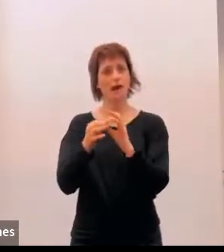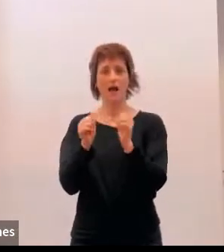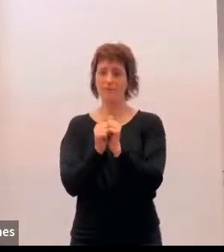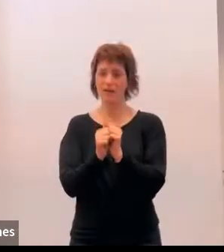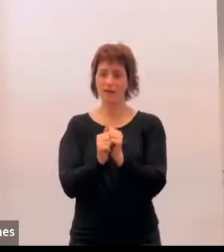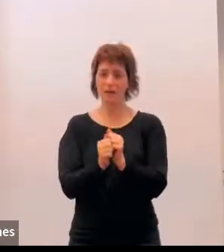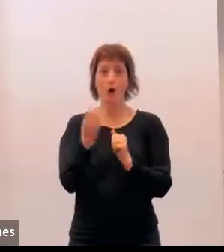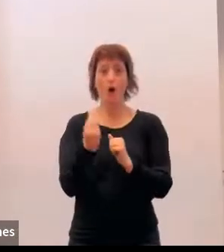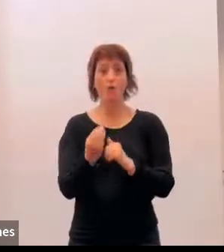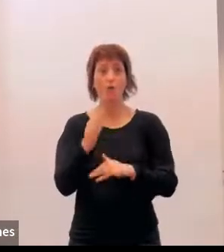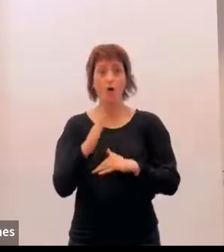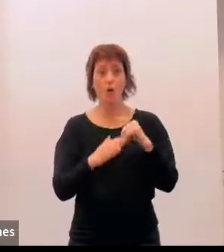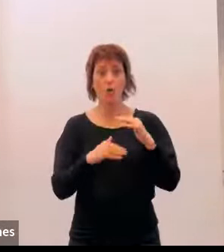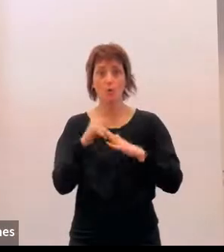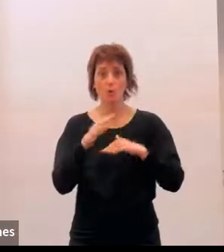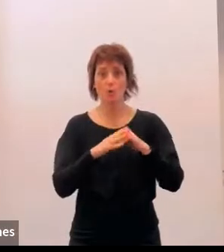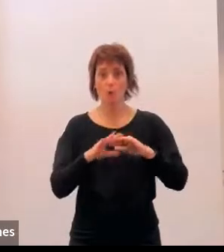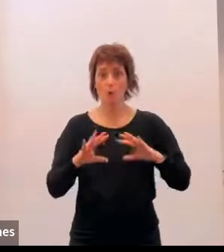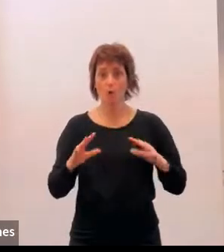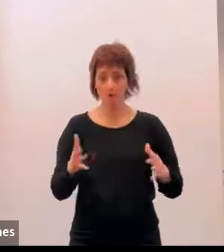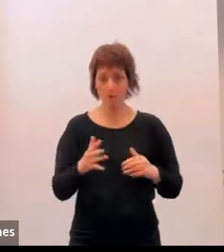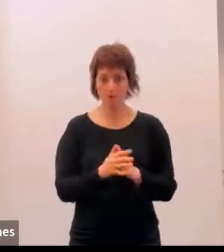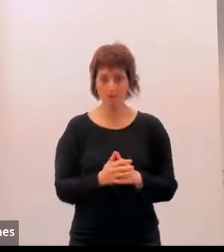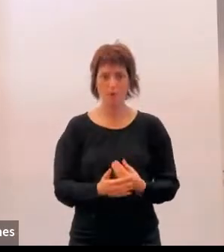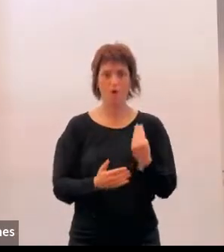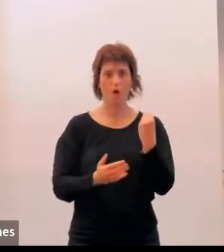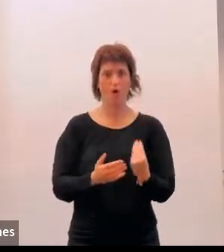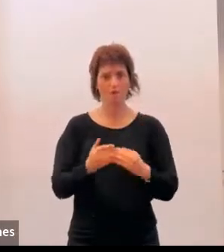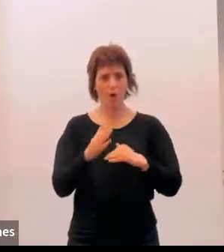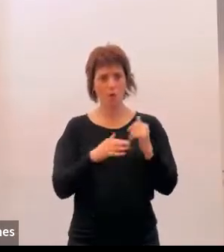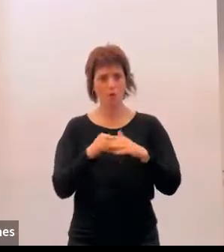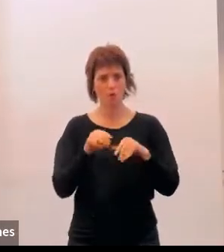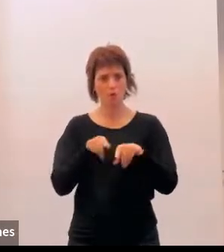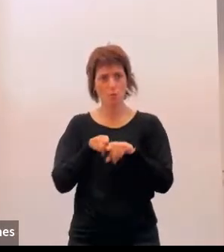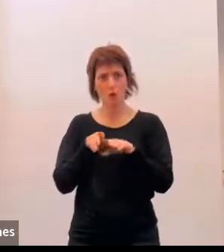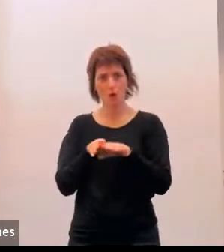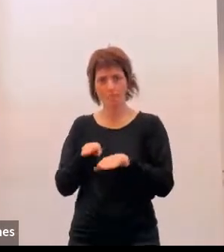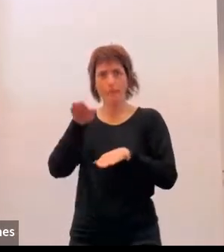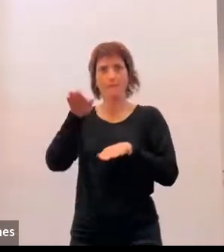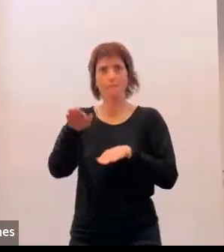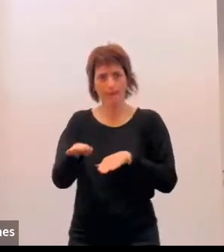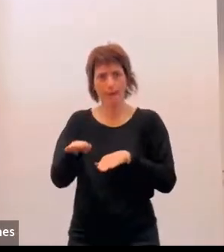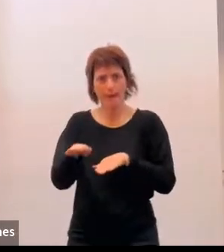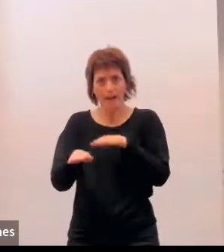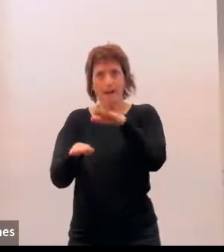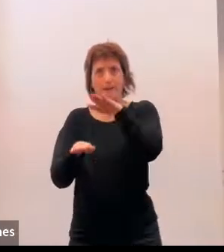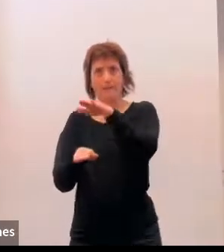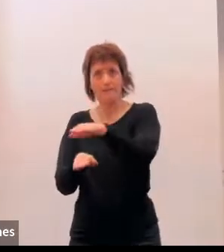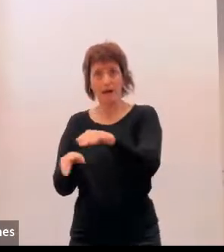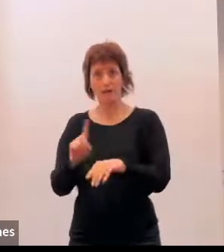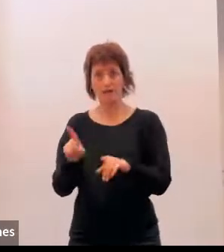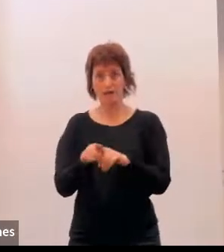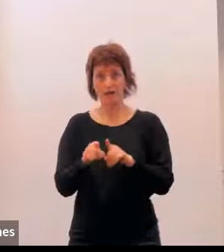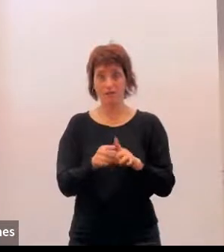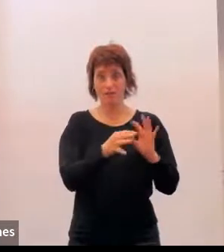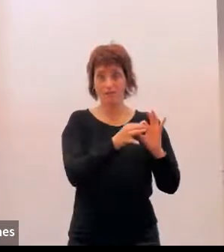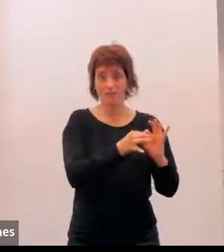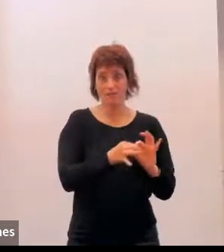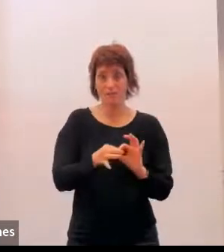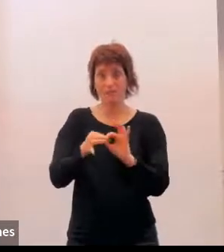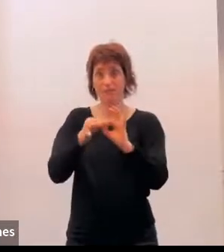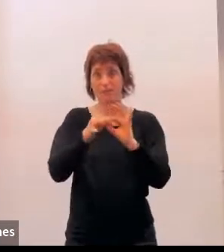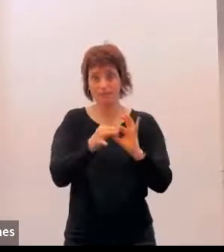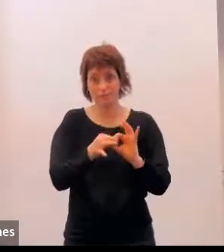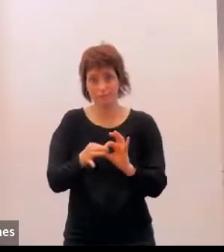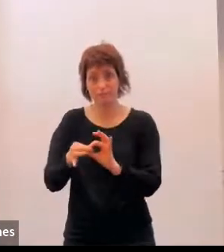se construit. Qui ne se construit pas par paliers indépendants les uns des autres, mais bien petit à petit avec une